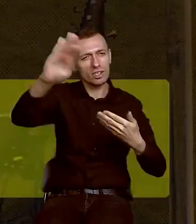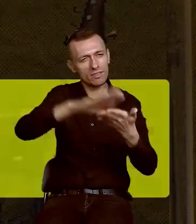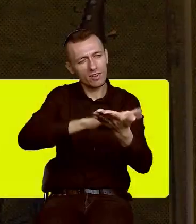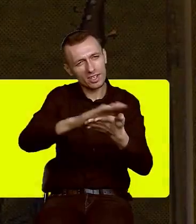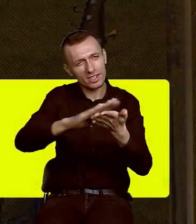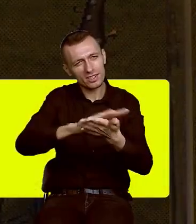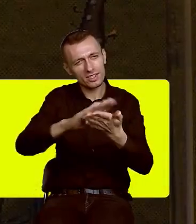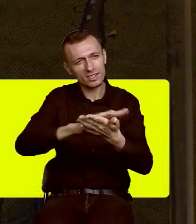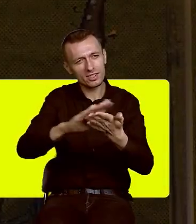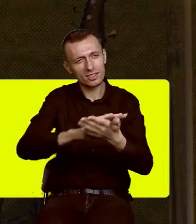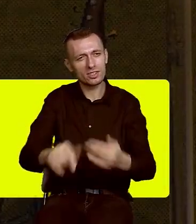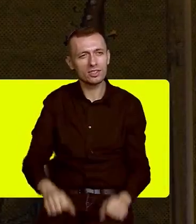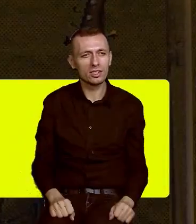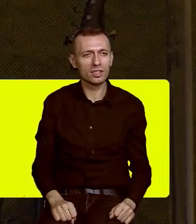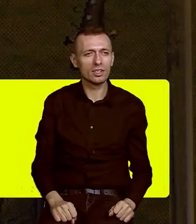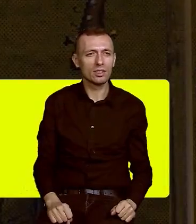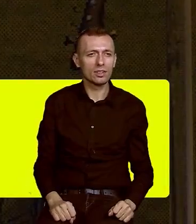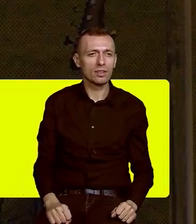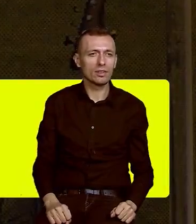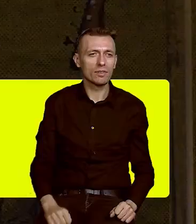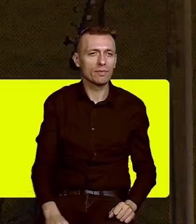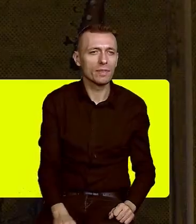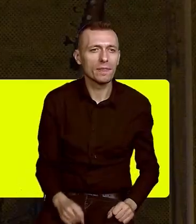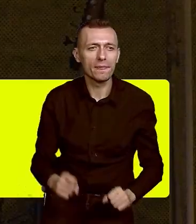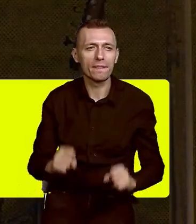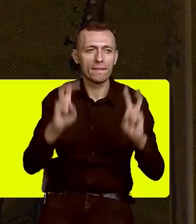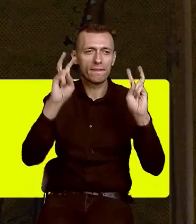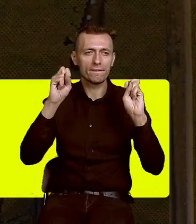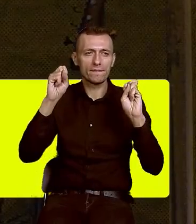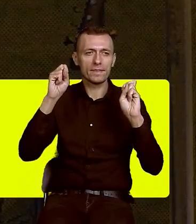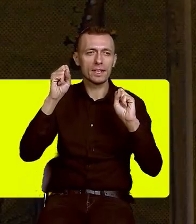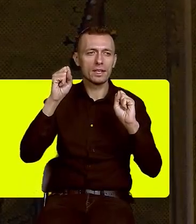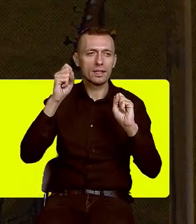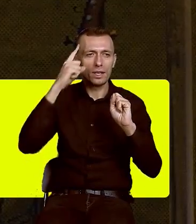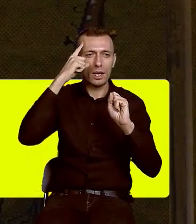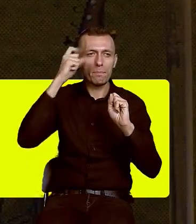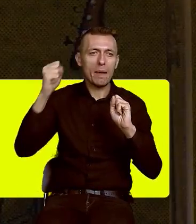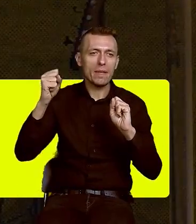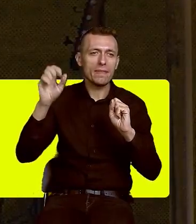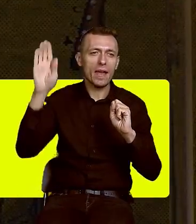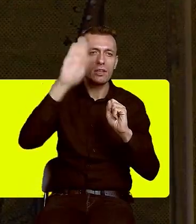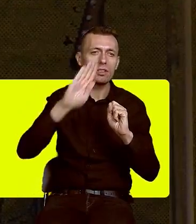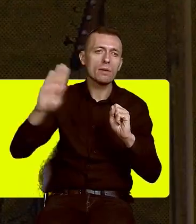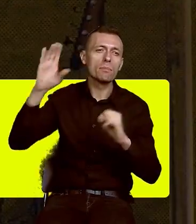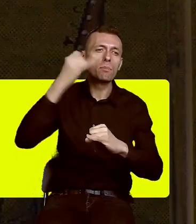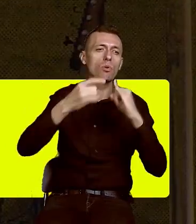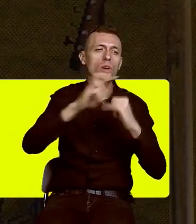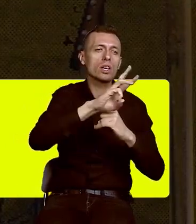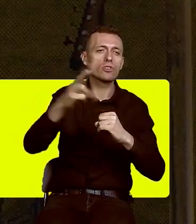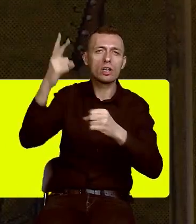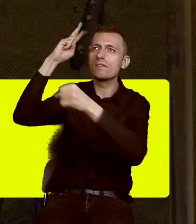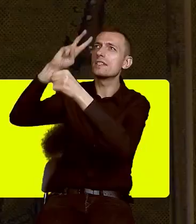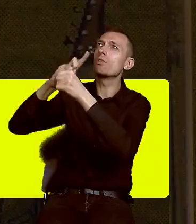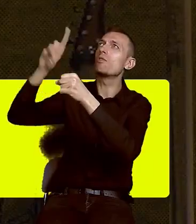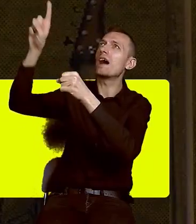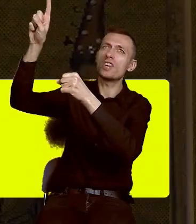któremu zaufaliście, nigdy nie pozwoli, by spotykające was pokuszenie przerastało wasze